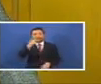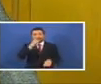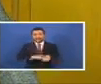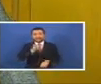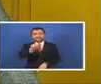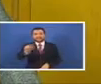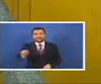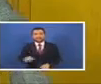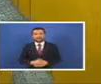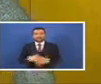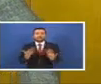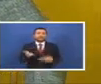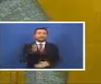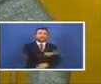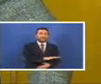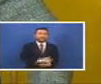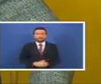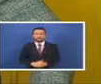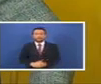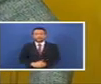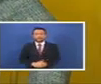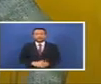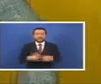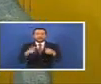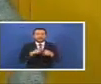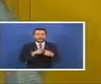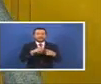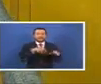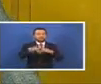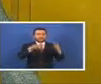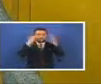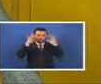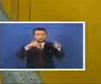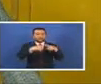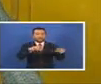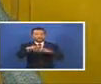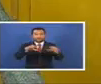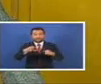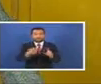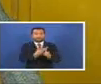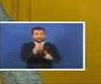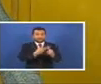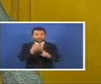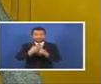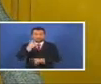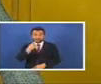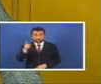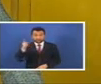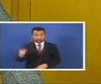inançları, diğer etnik yapılanmaları tasfiye ettiğini